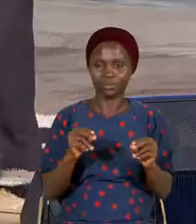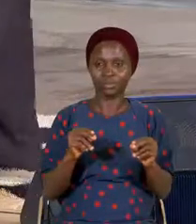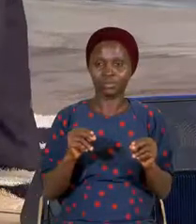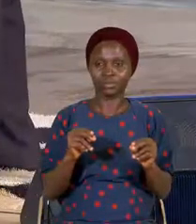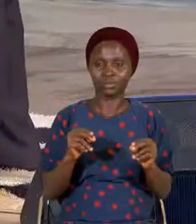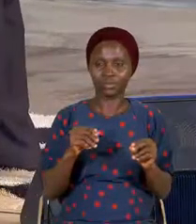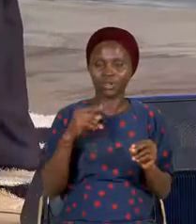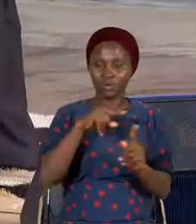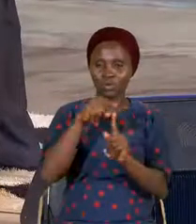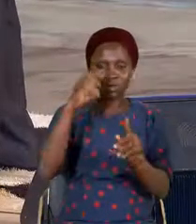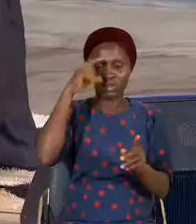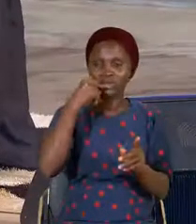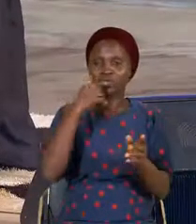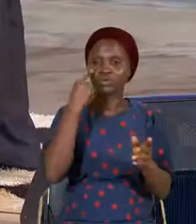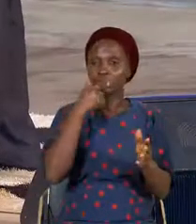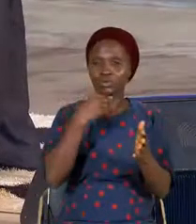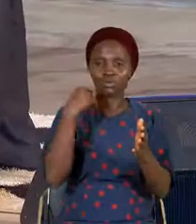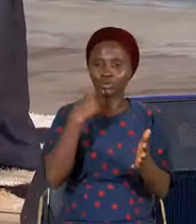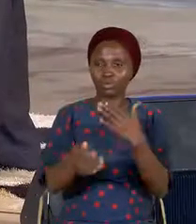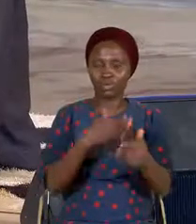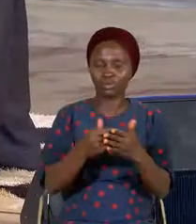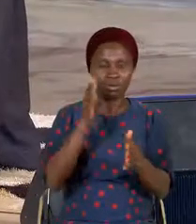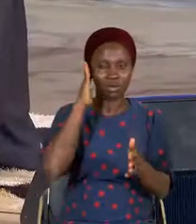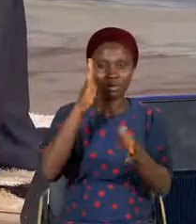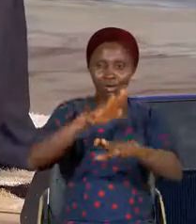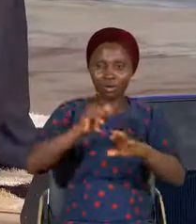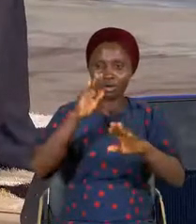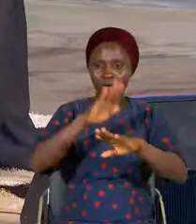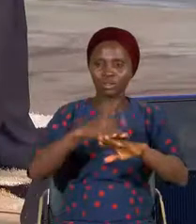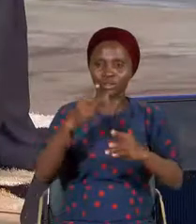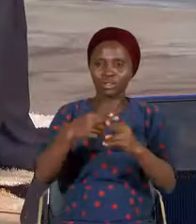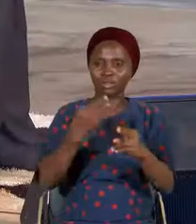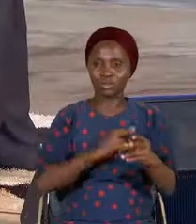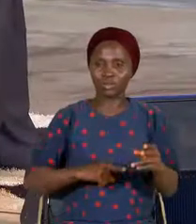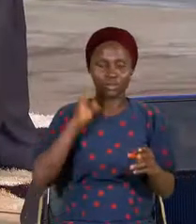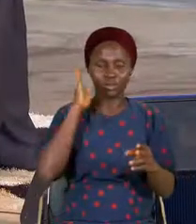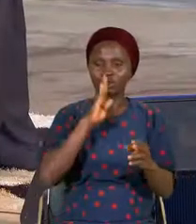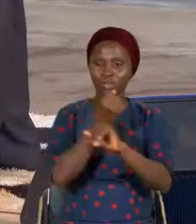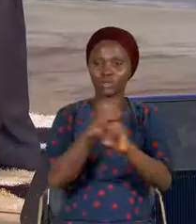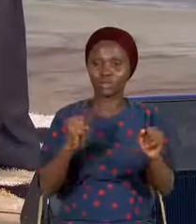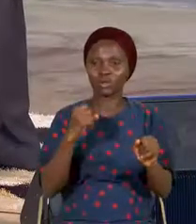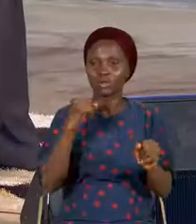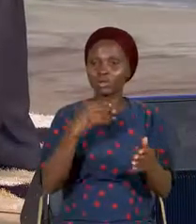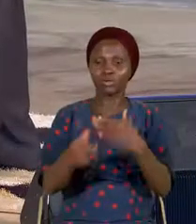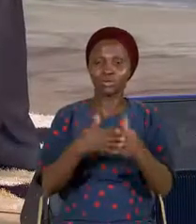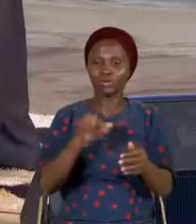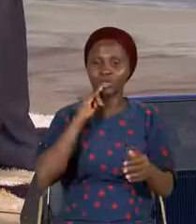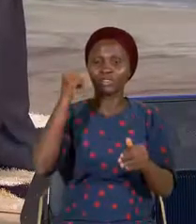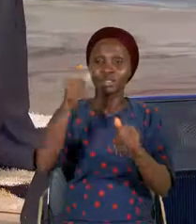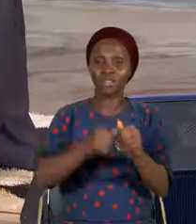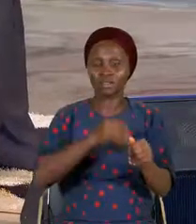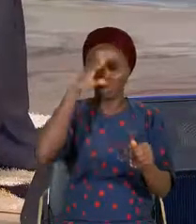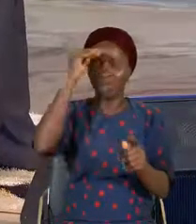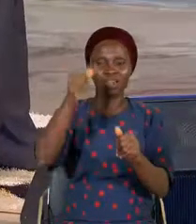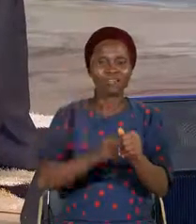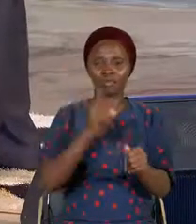dit, à chacun là, quand il dit, quiconque invoquera le nom du Seigneur, ce quiconque là est mis pour